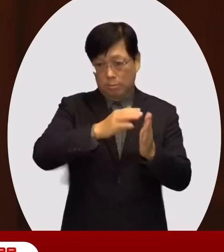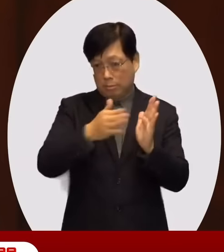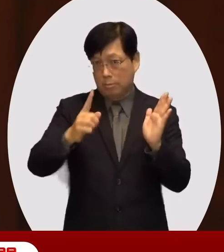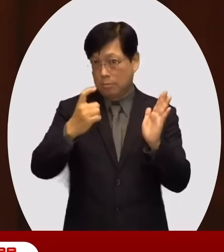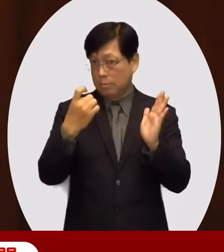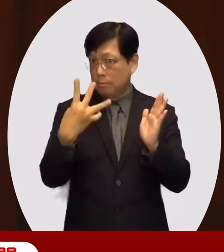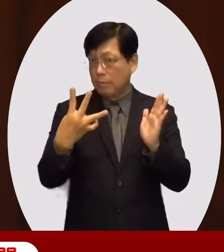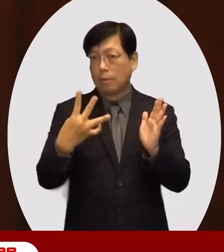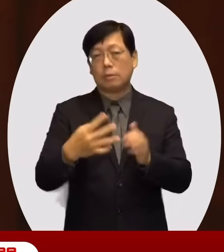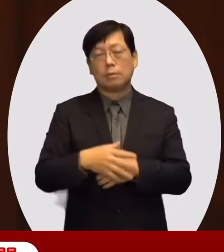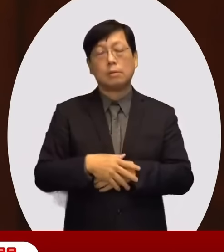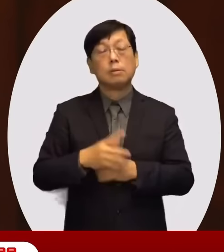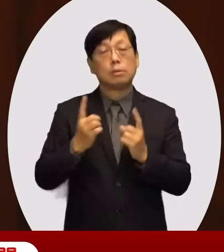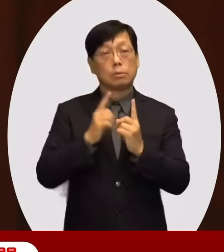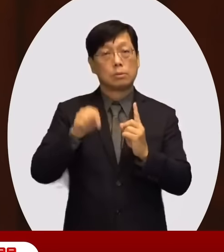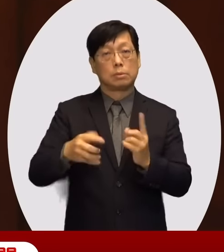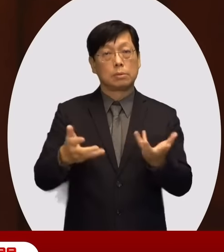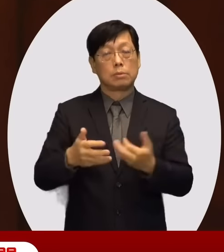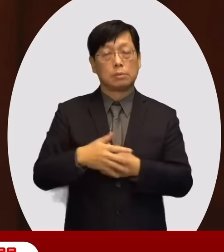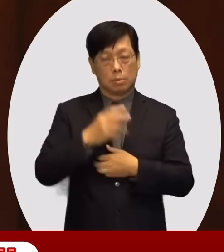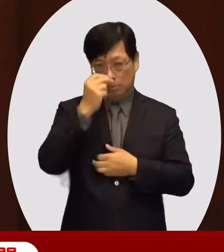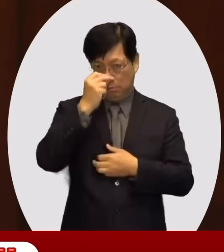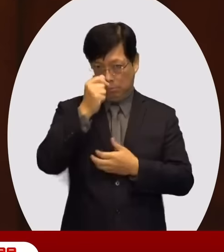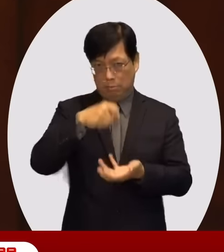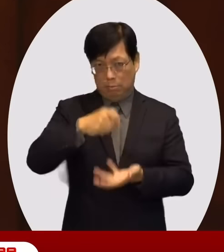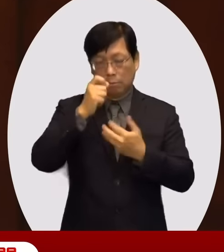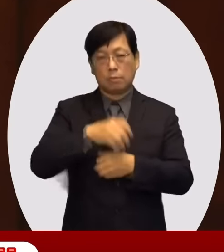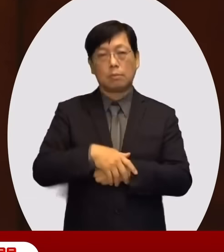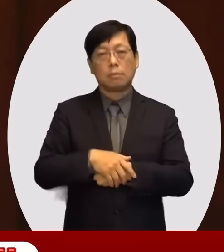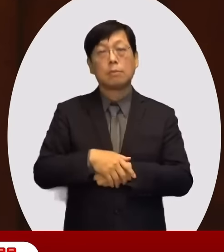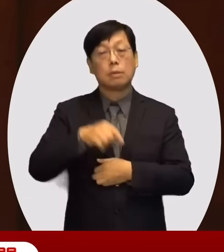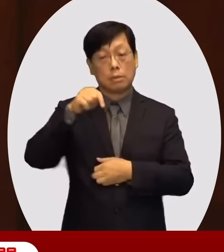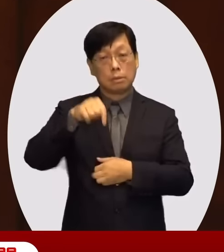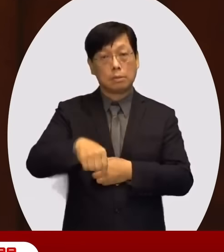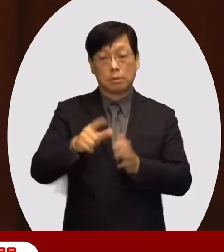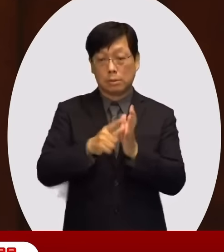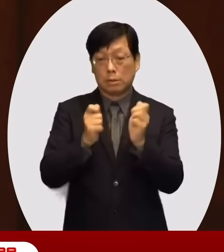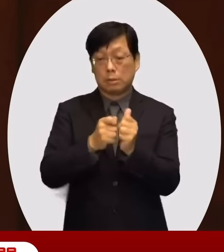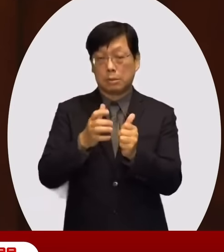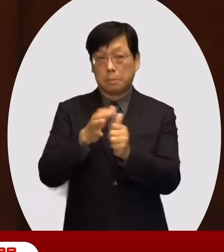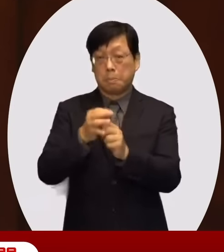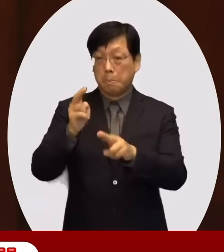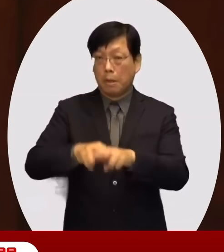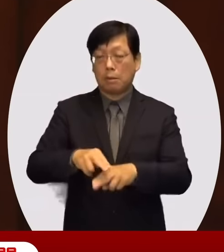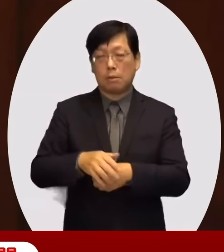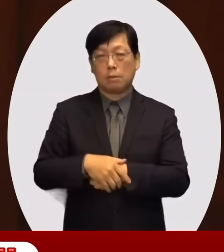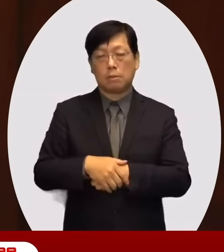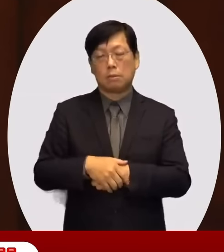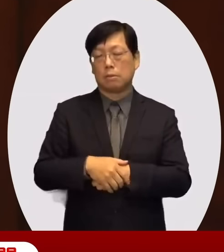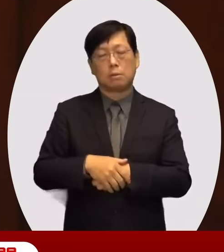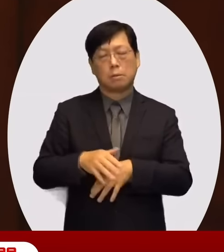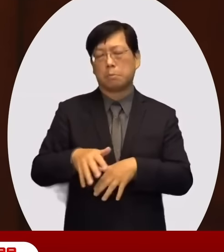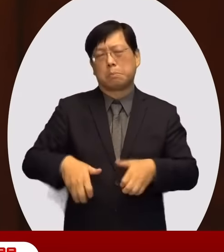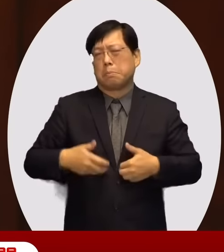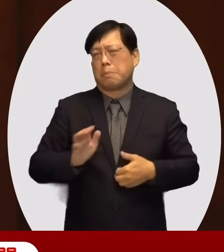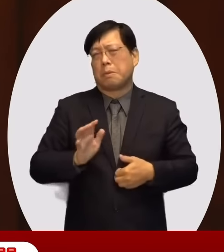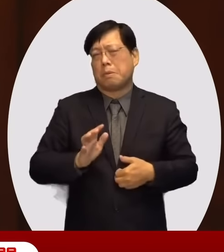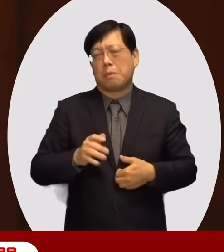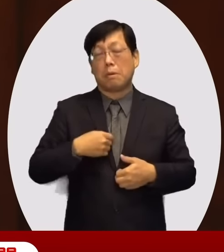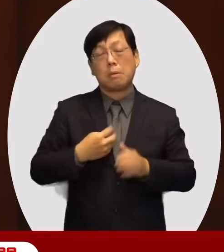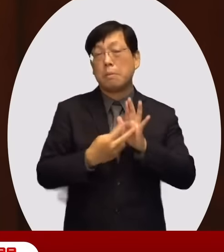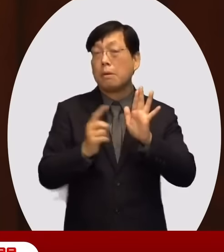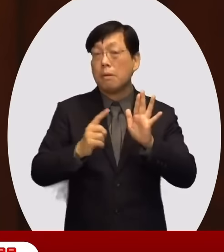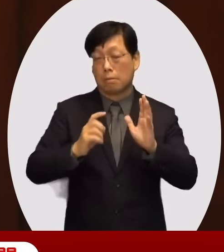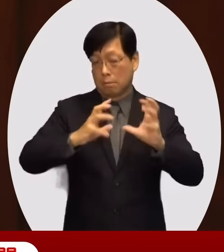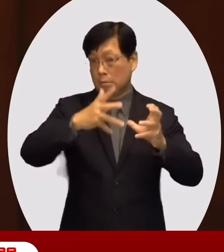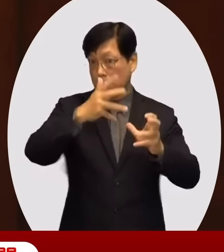第13页，就这件事情啊，他有特别指出了，他说本件暂时处分的申请啊，不具有急迫性，理由是